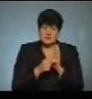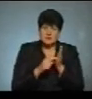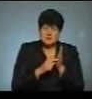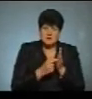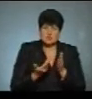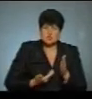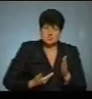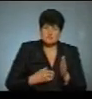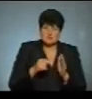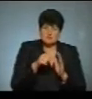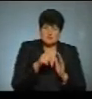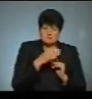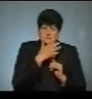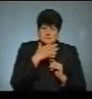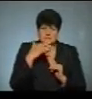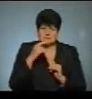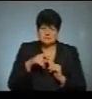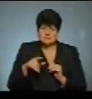проживає багато